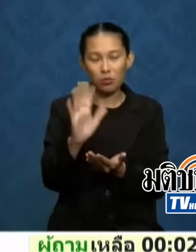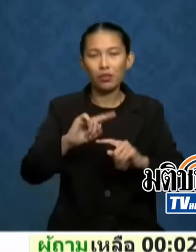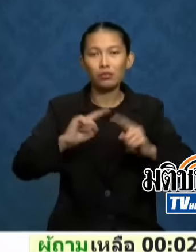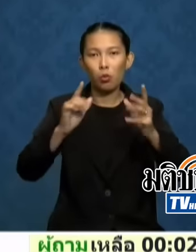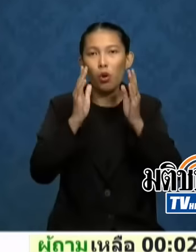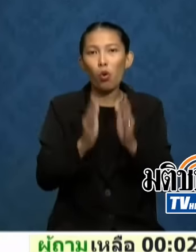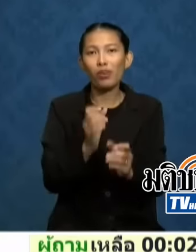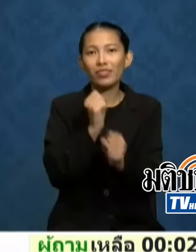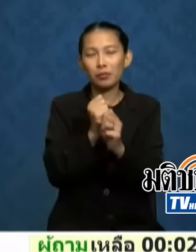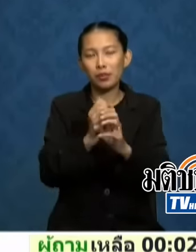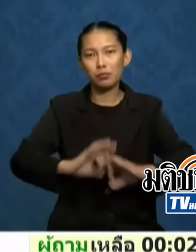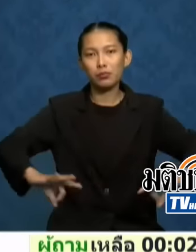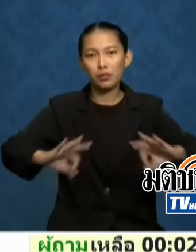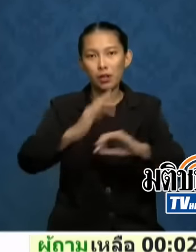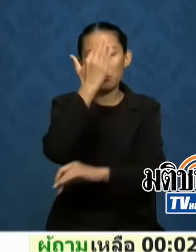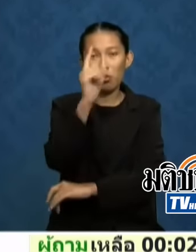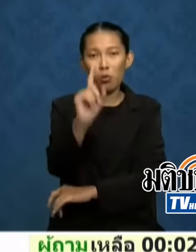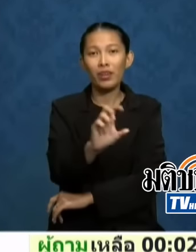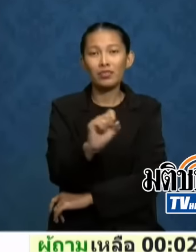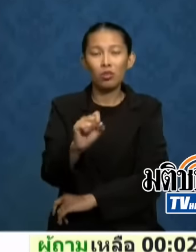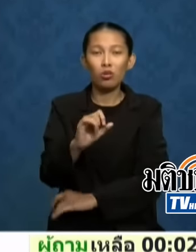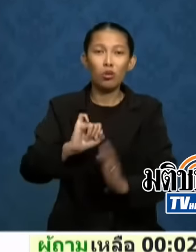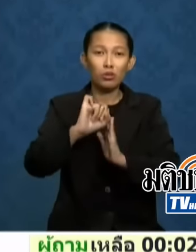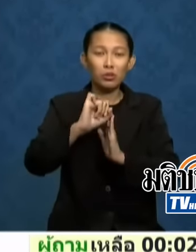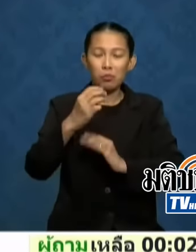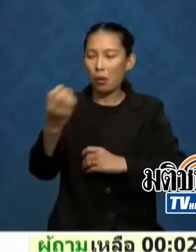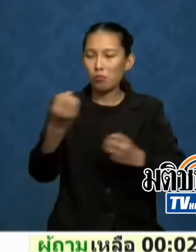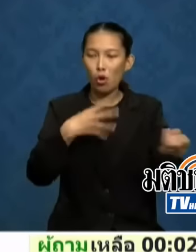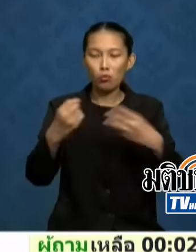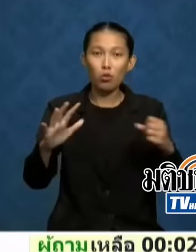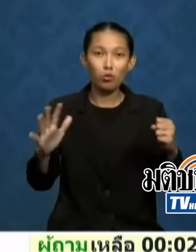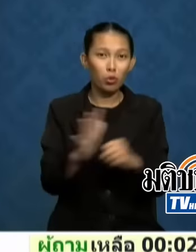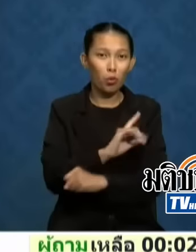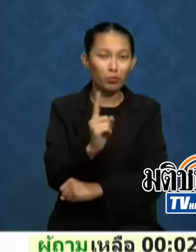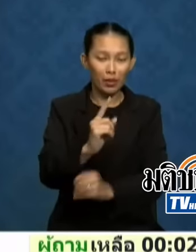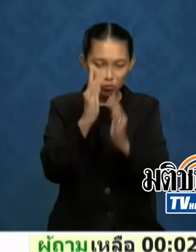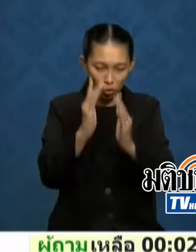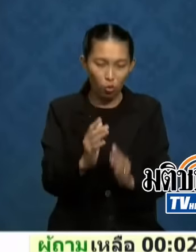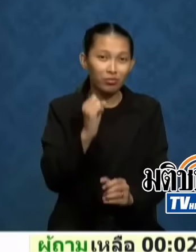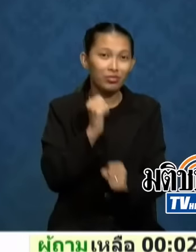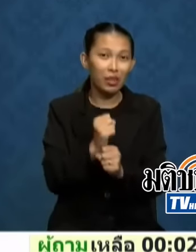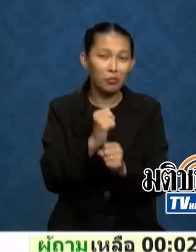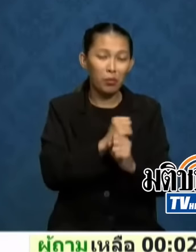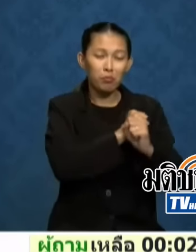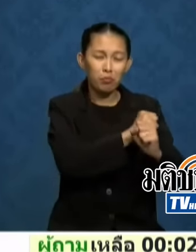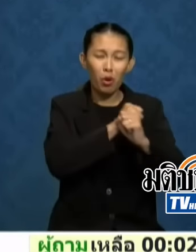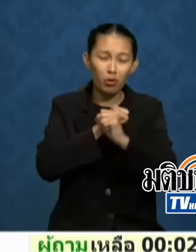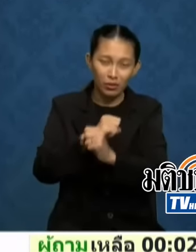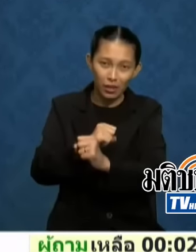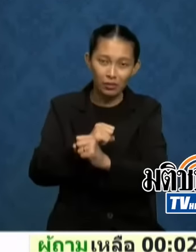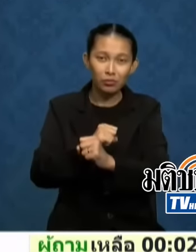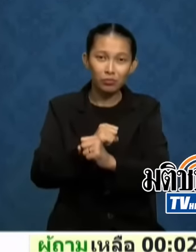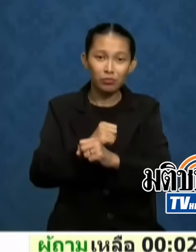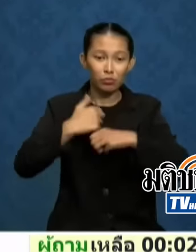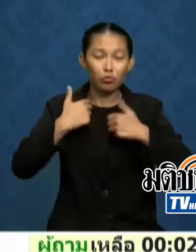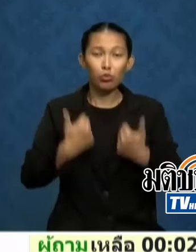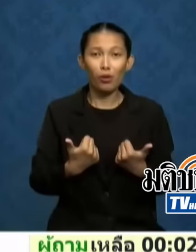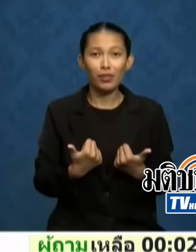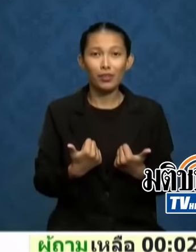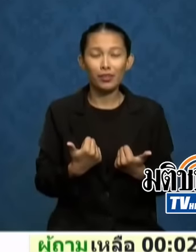รเนี่ยสำคัญมากเพราะสิ่งที่สสเชียงใหม่ทุกคนสะท้อนมาเหมือนกันนั่นก็คือบุคลากรในการป้องกันและบรรเทาสาธารณภัยปัจจุบันนะ